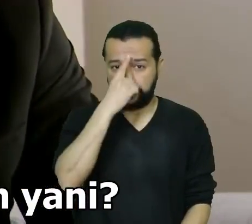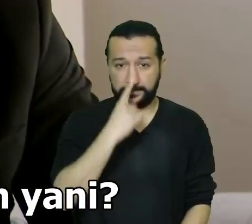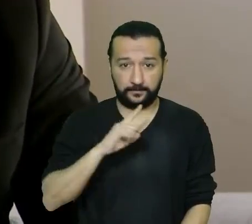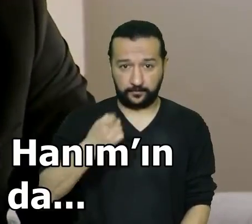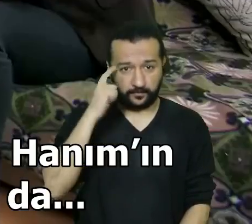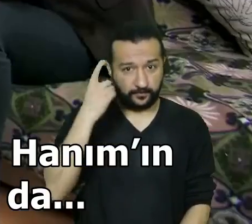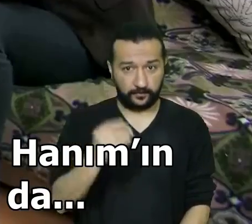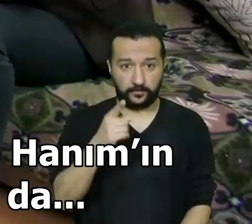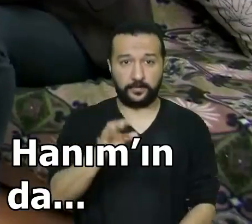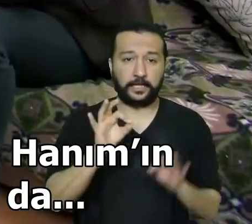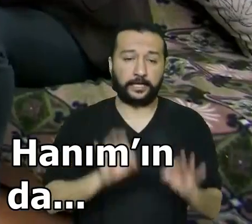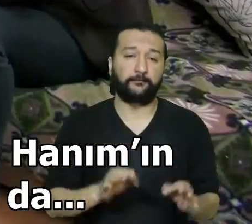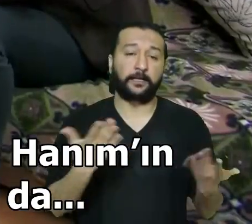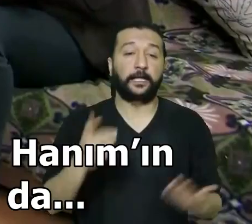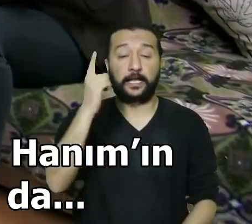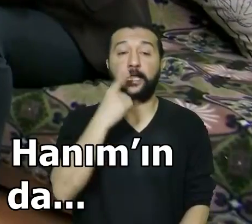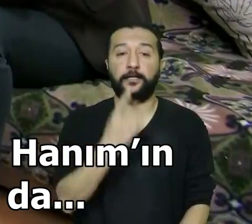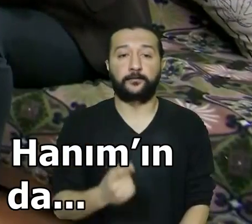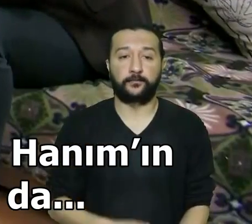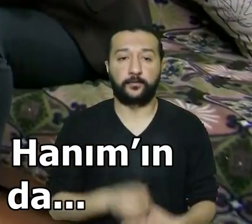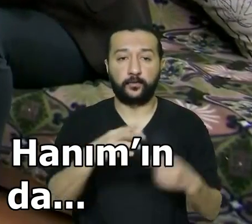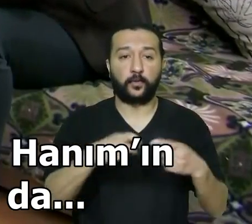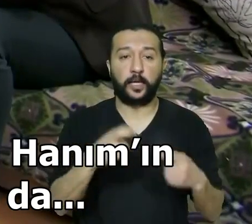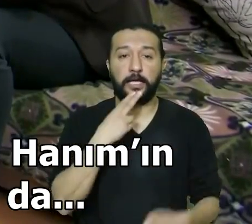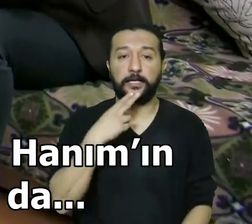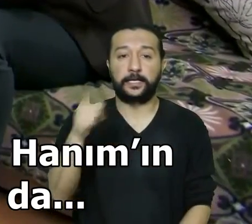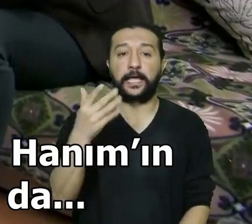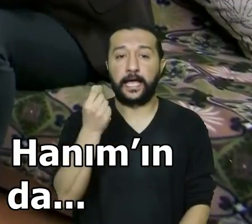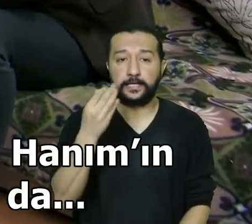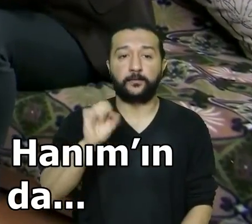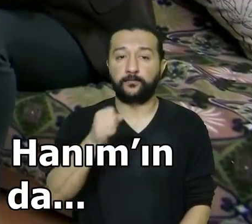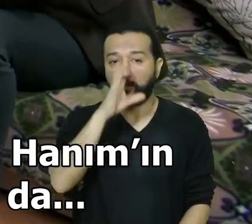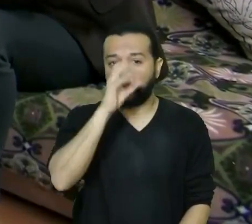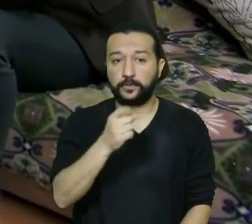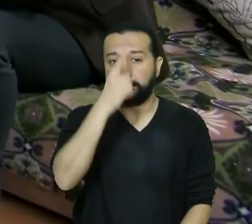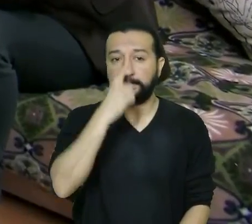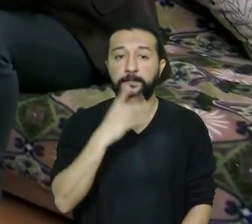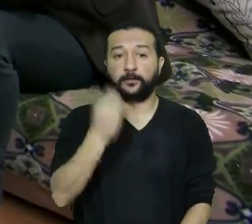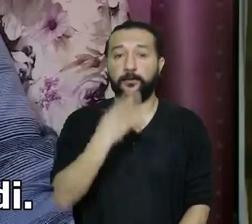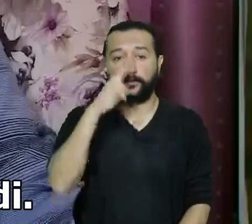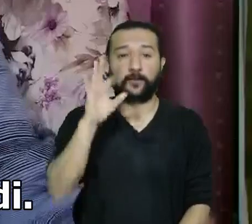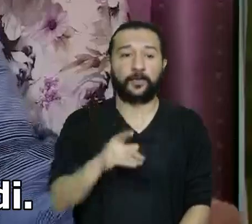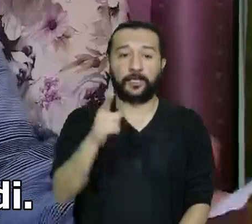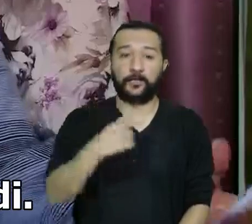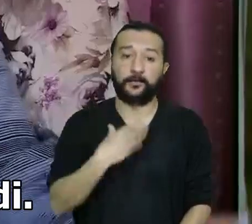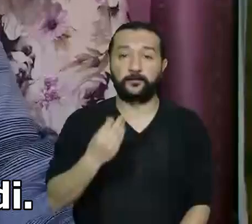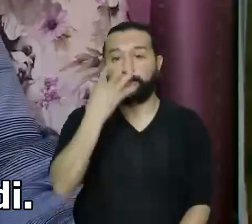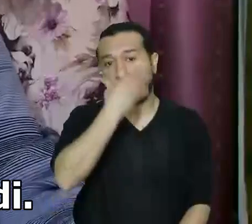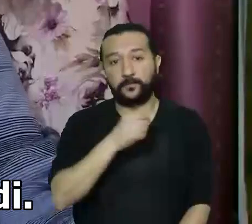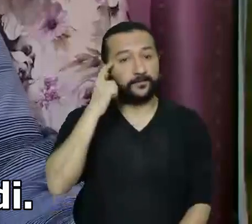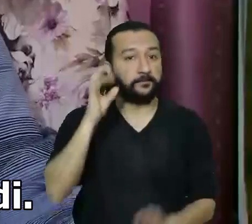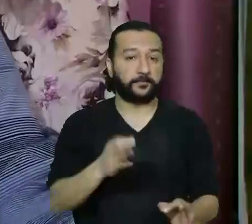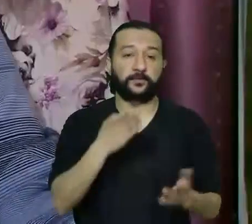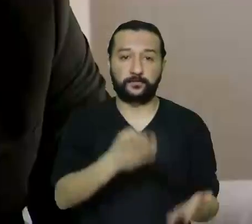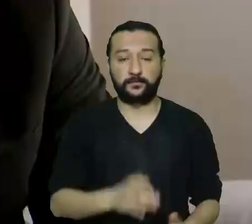mi buldun yani? Yani Allah aşkınıza efendim. Yani Riyam Hanım'ın kaç defa buzdan heykel oldu da beğenmedi ya. Bence çok orijinal